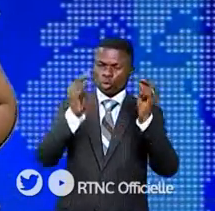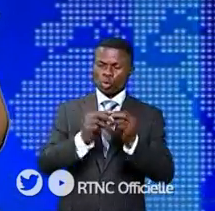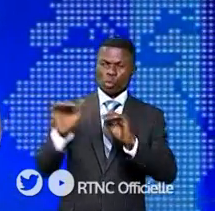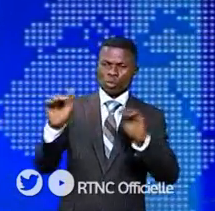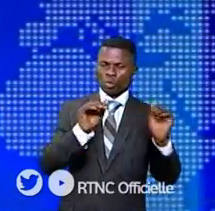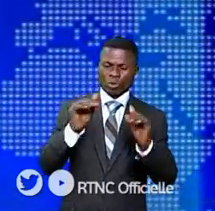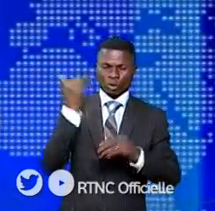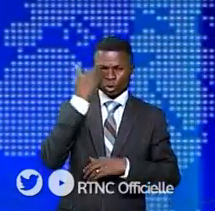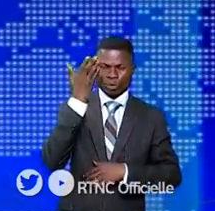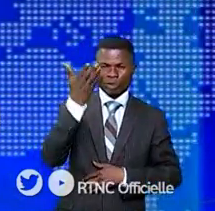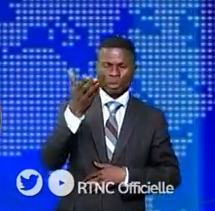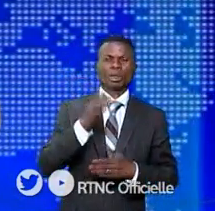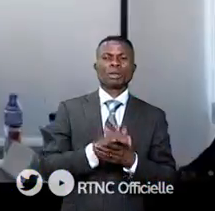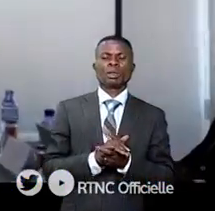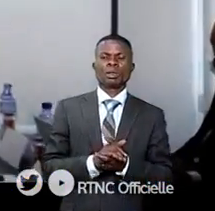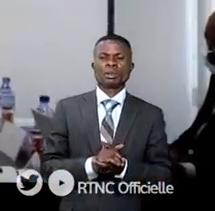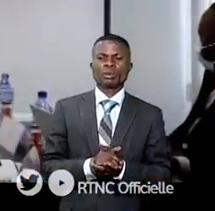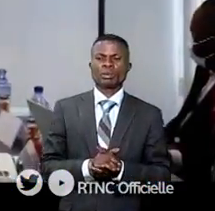avec Nadine Futuka.